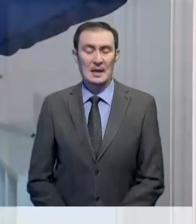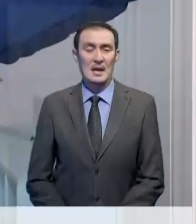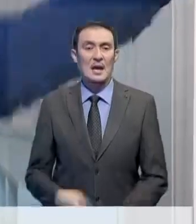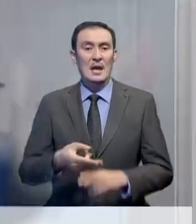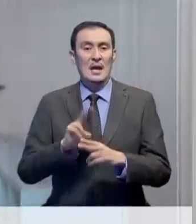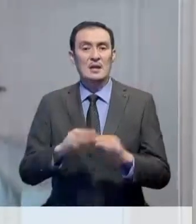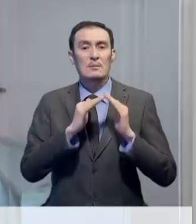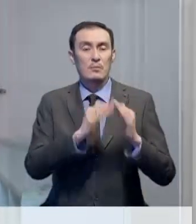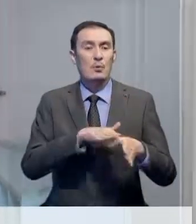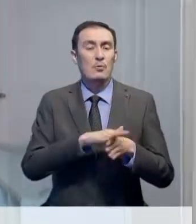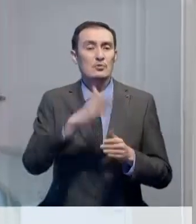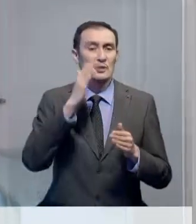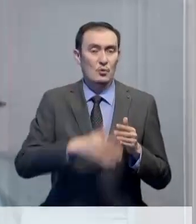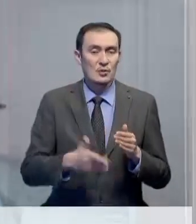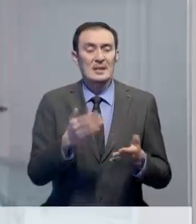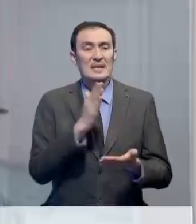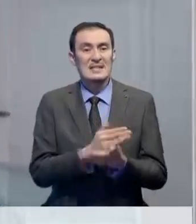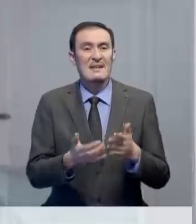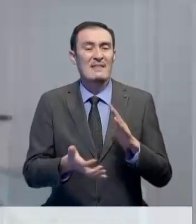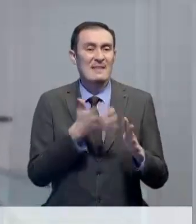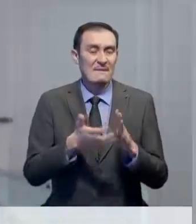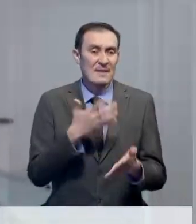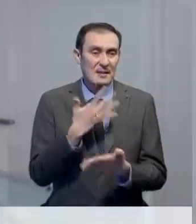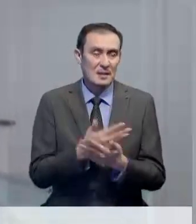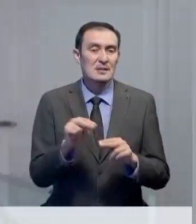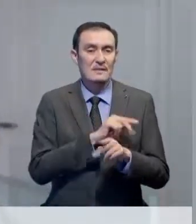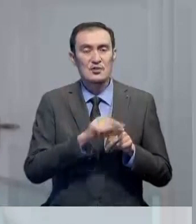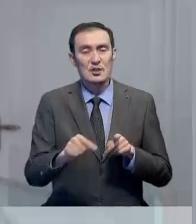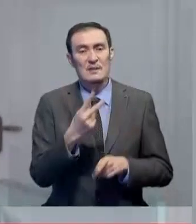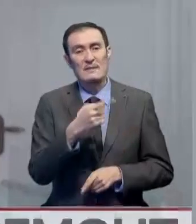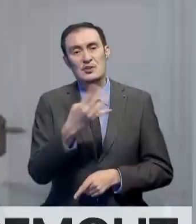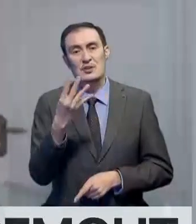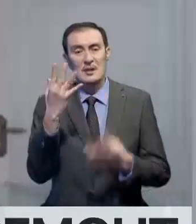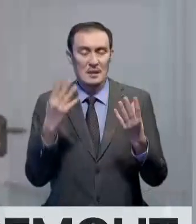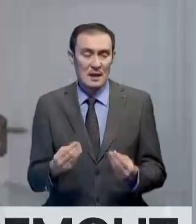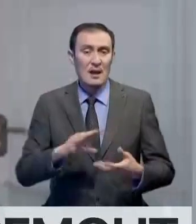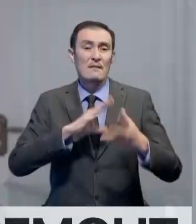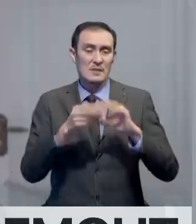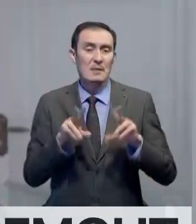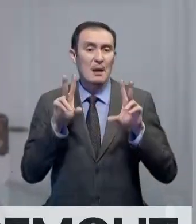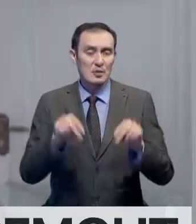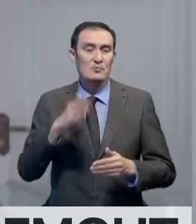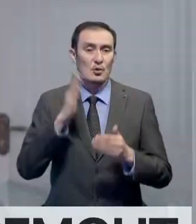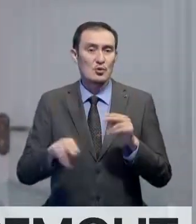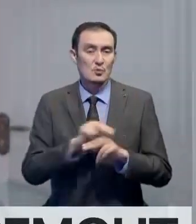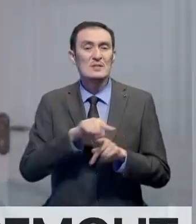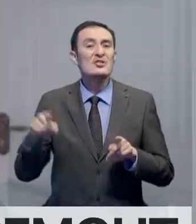Этот блок мы полностью завершили. Там, где есть дефекты, мы их устраним в течение 2-4 дней. В целом, обещаем закончить ремонт за неделю.